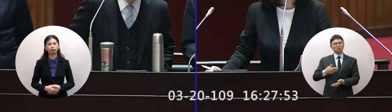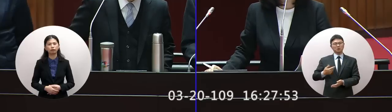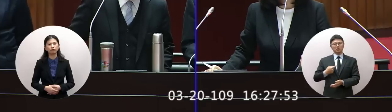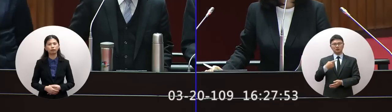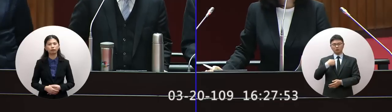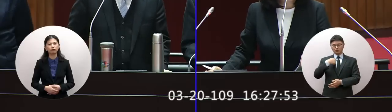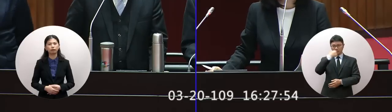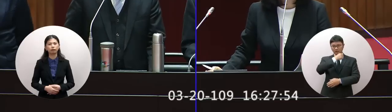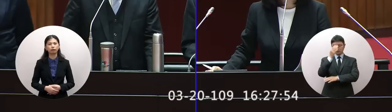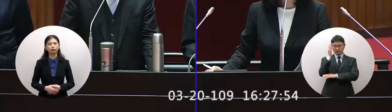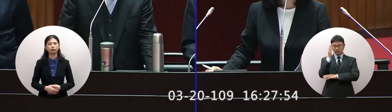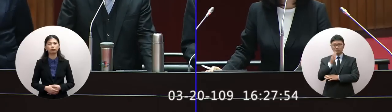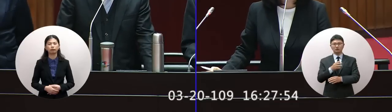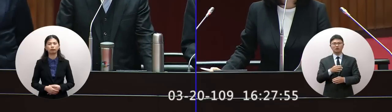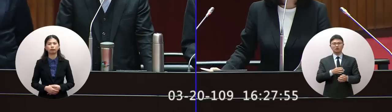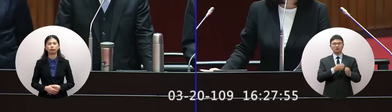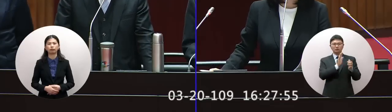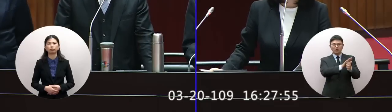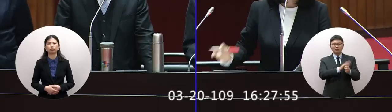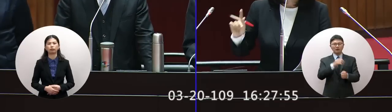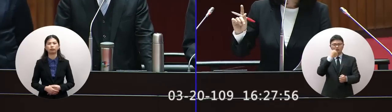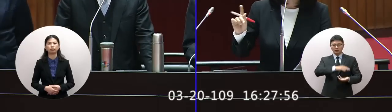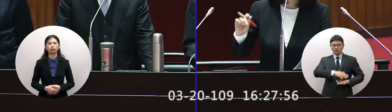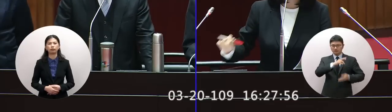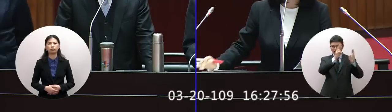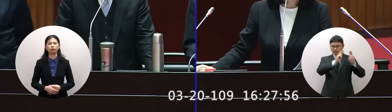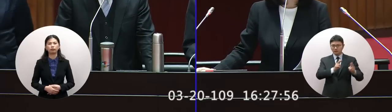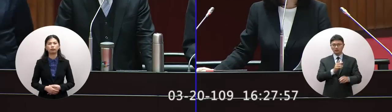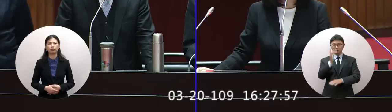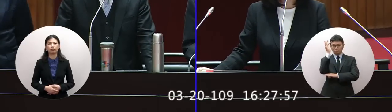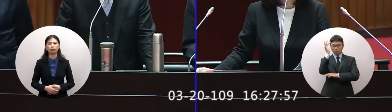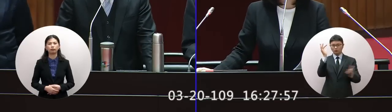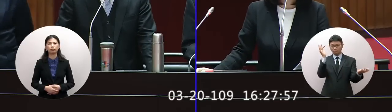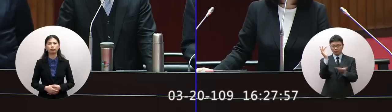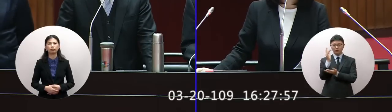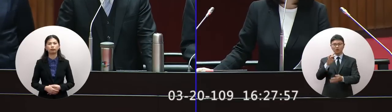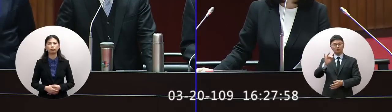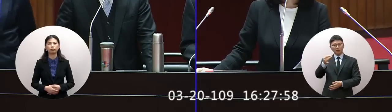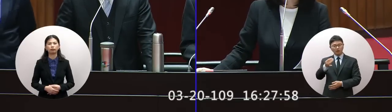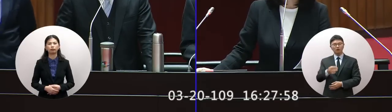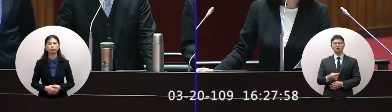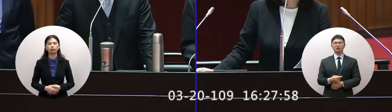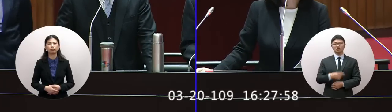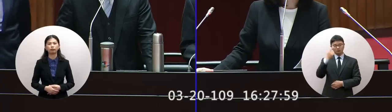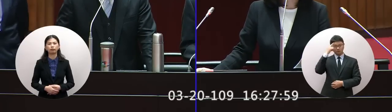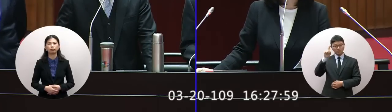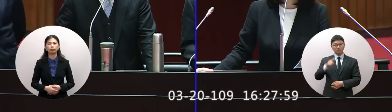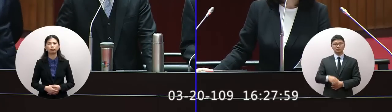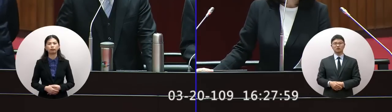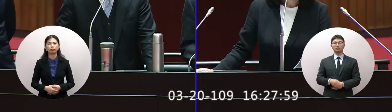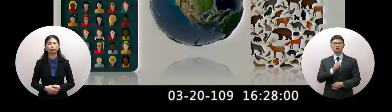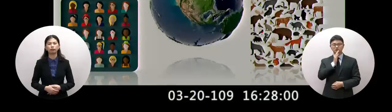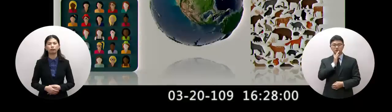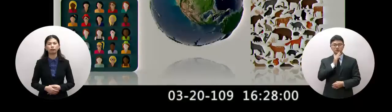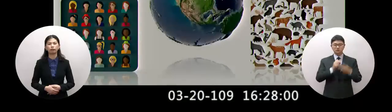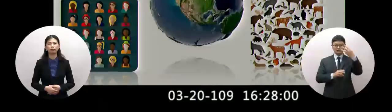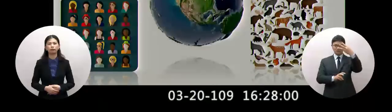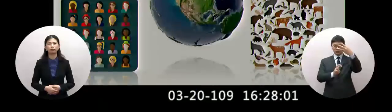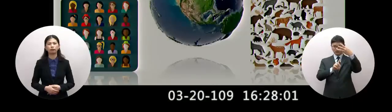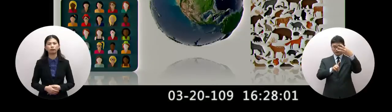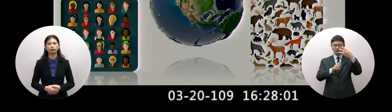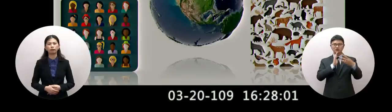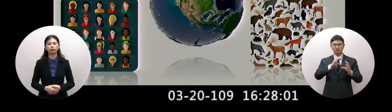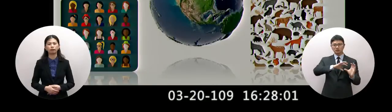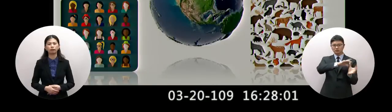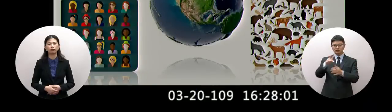为台积电砍掉100万棵树。明天也就是3月21号是世界森林日，全球的土